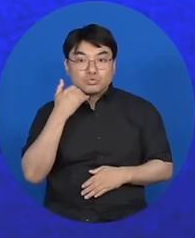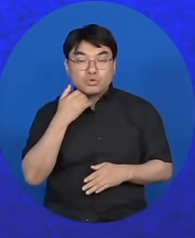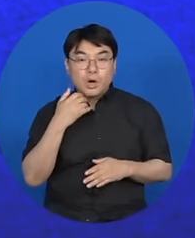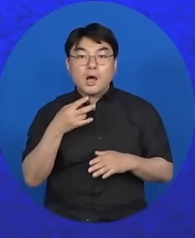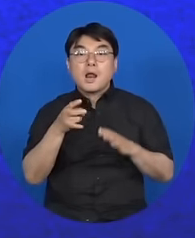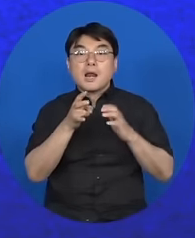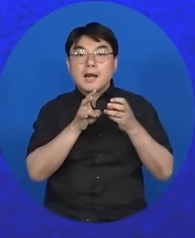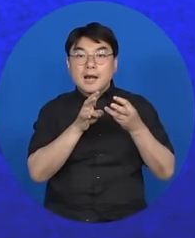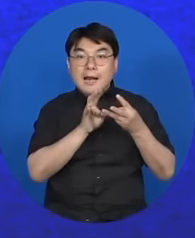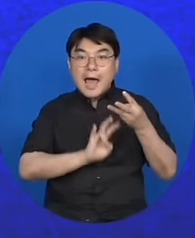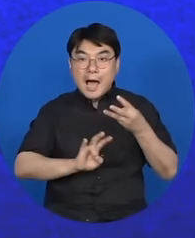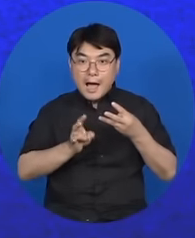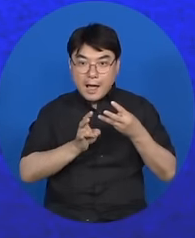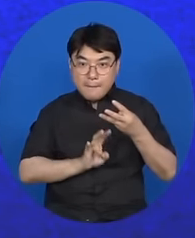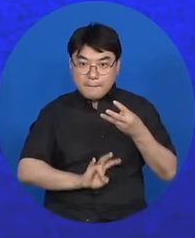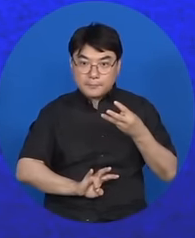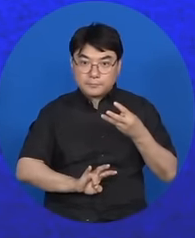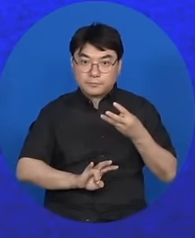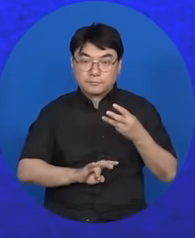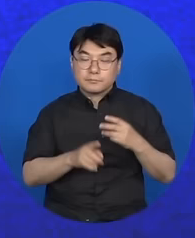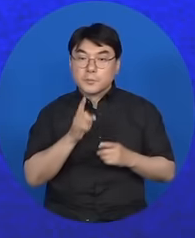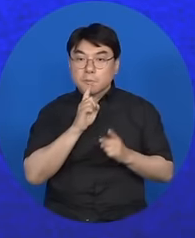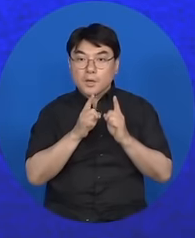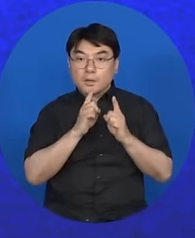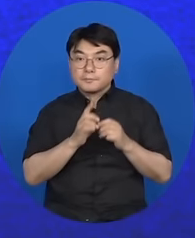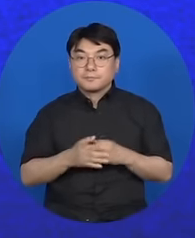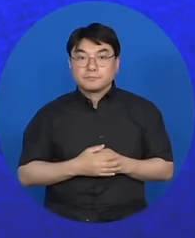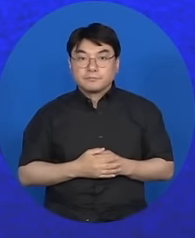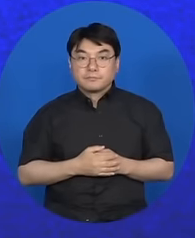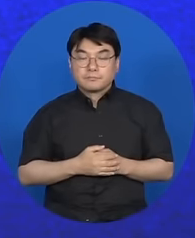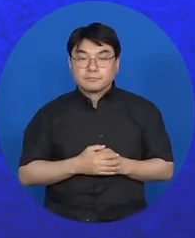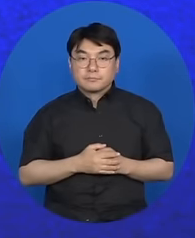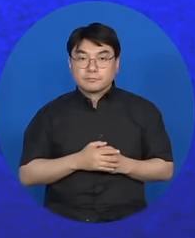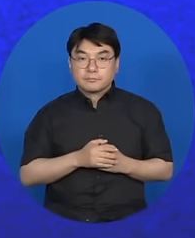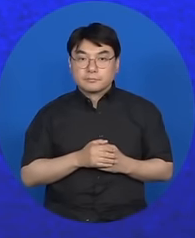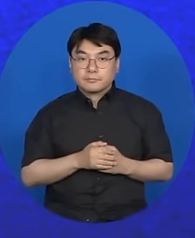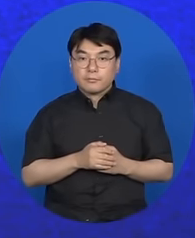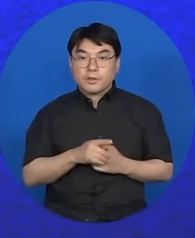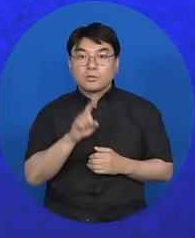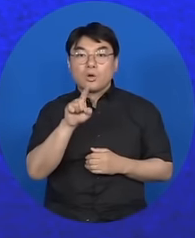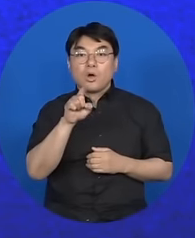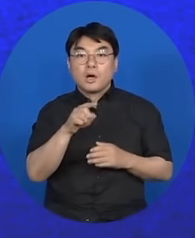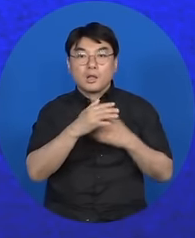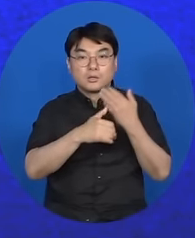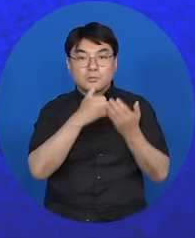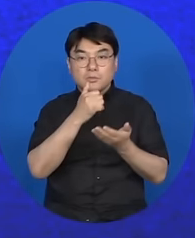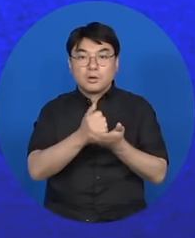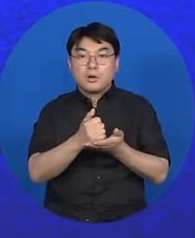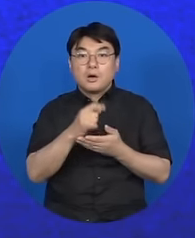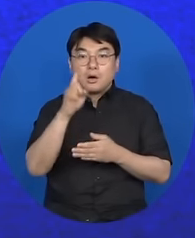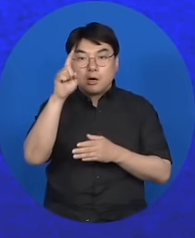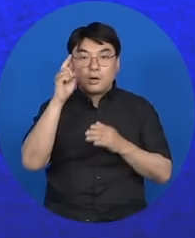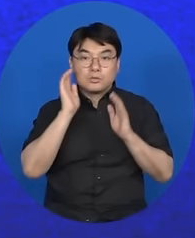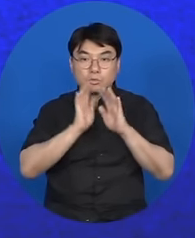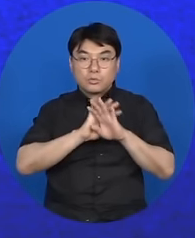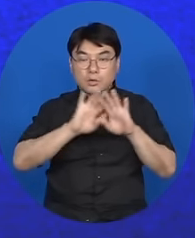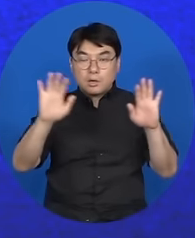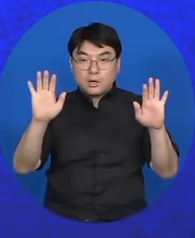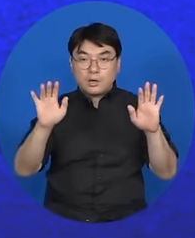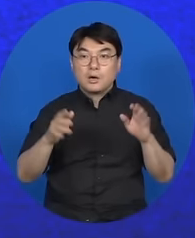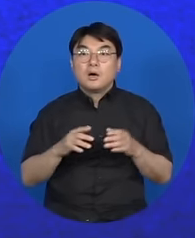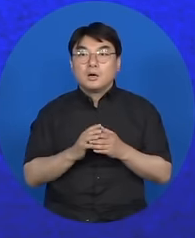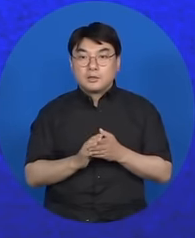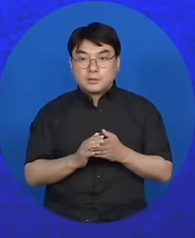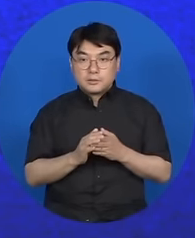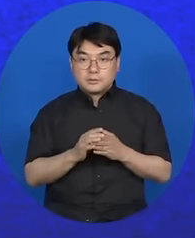위기 상황 속에서 라합이 이런 얘기를 합니다. 하나님 얘기를 자기가 딱 꺼내요. 너희 하나님 여호와는 하늘과 땅에서도